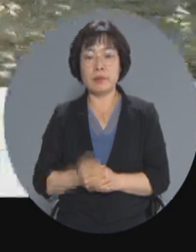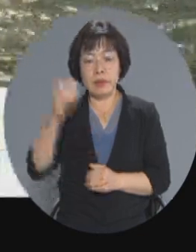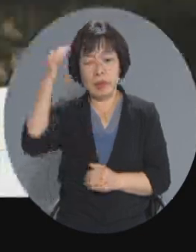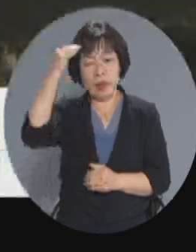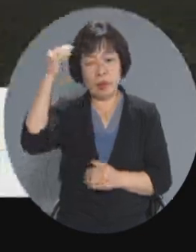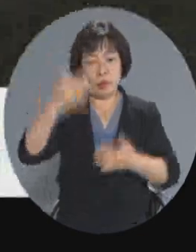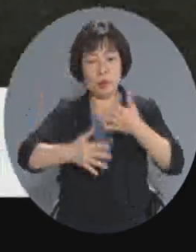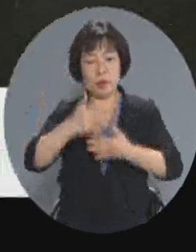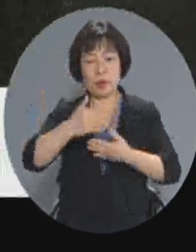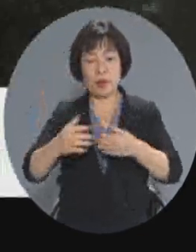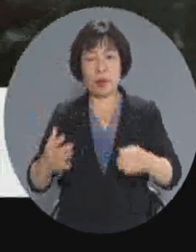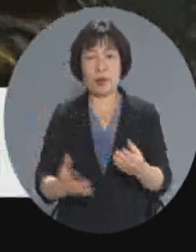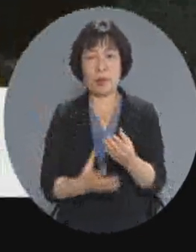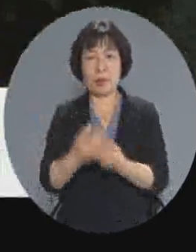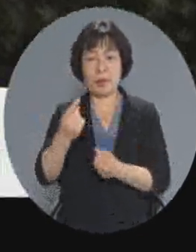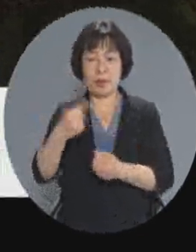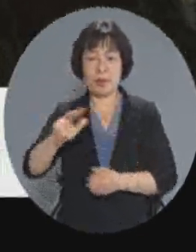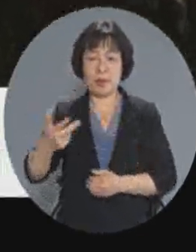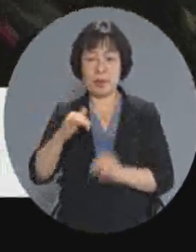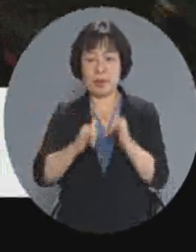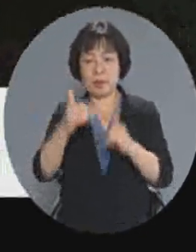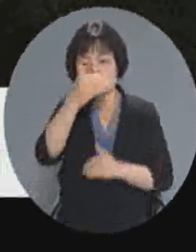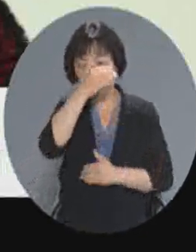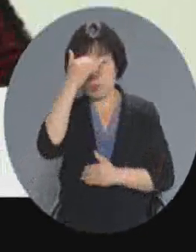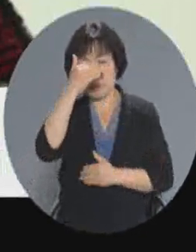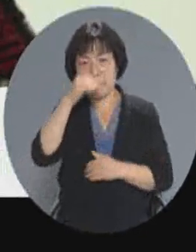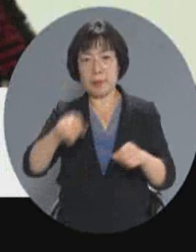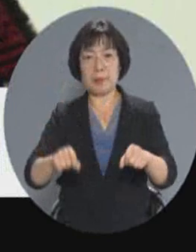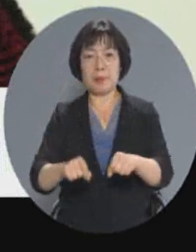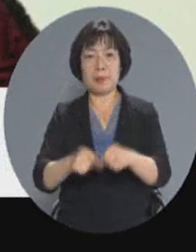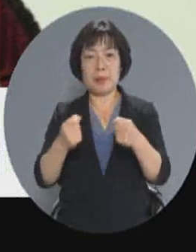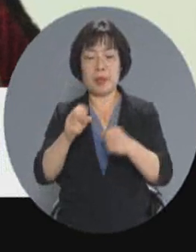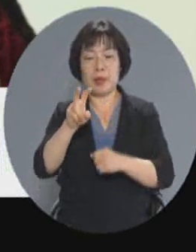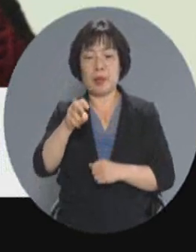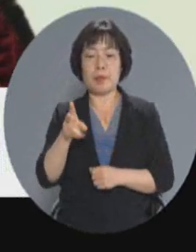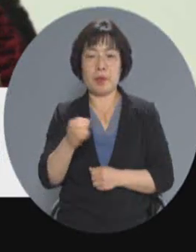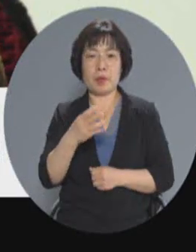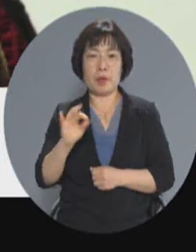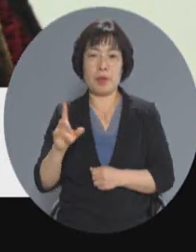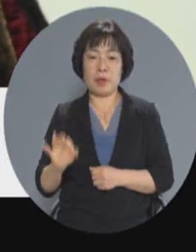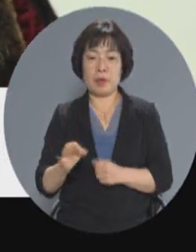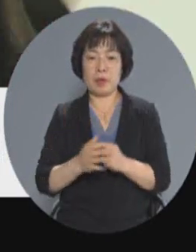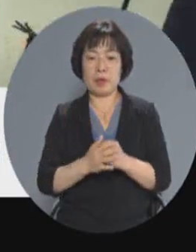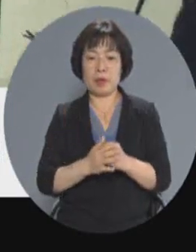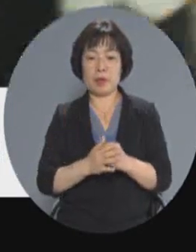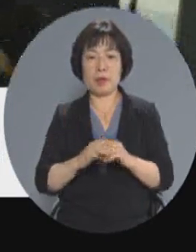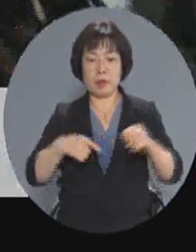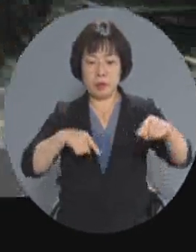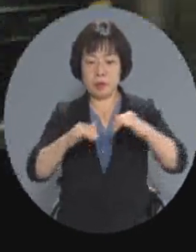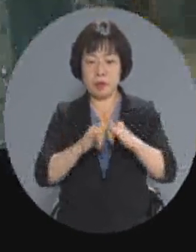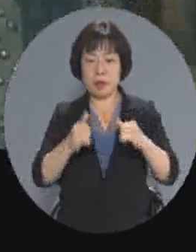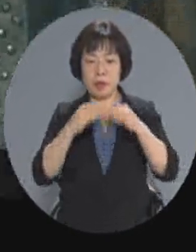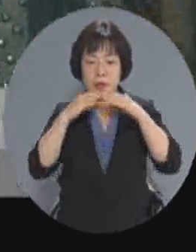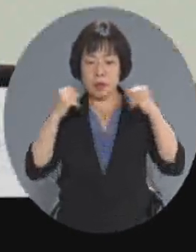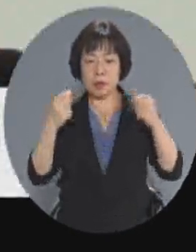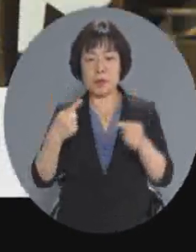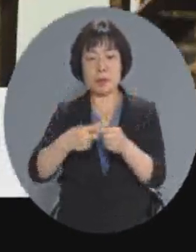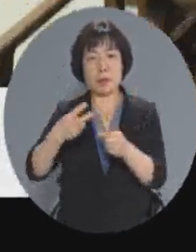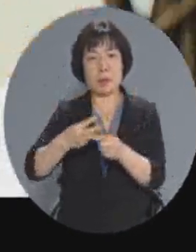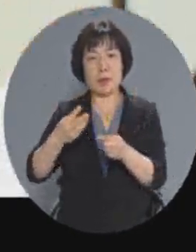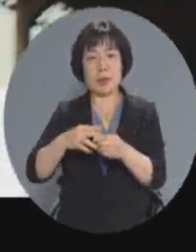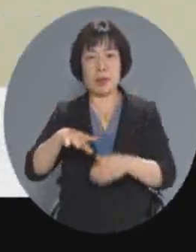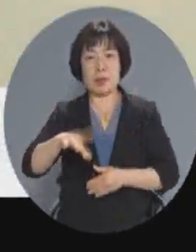국내외 영화를 통틀어 1,700만 명의 최다 관객을 기록한 명량. 김하민 감독의 이순신 3부작 첫